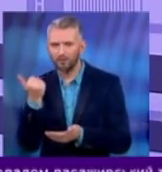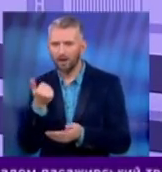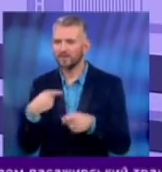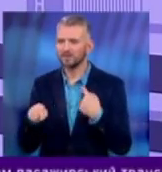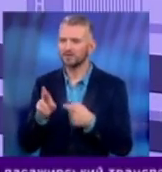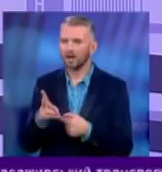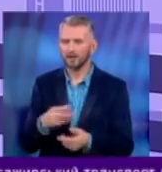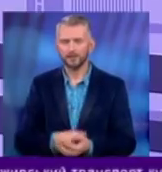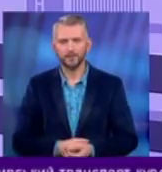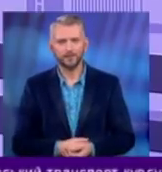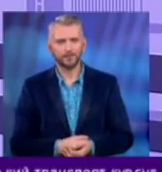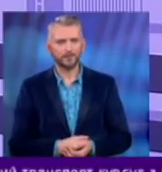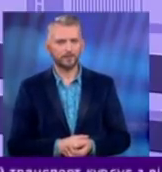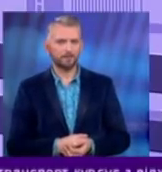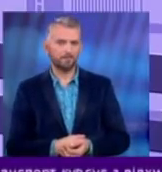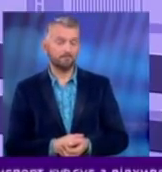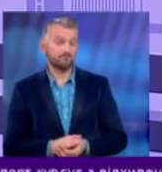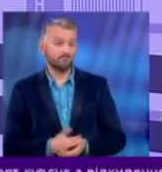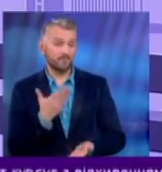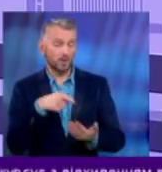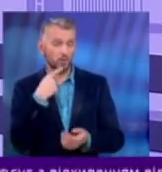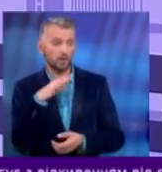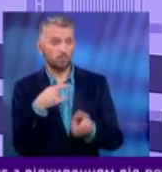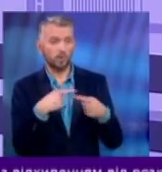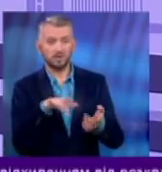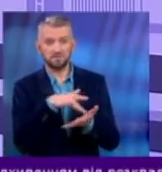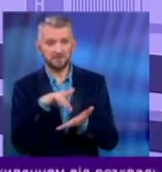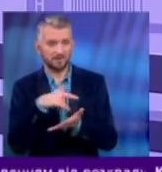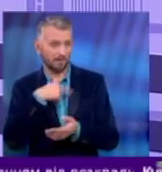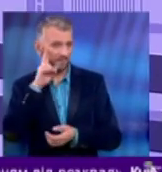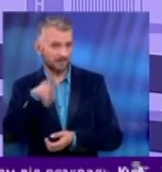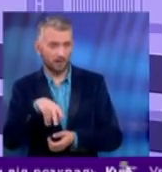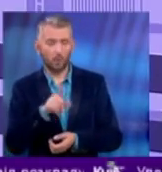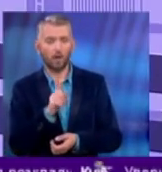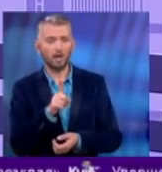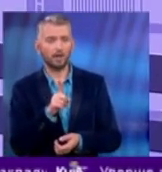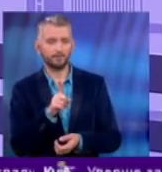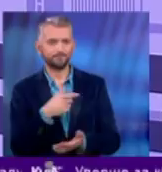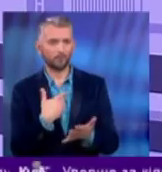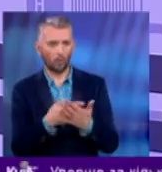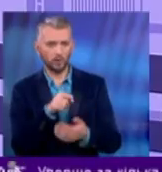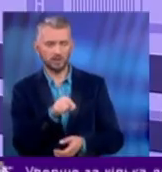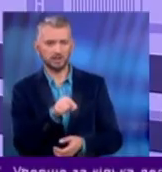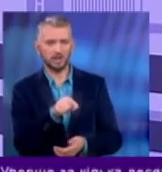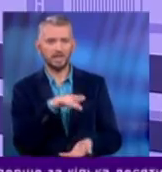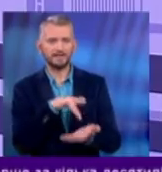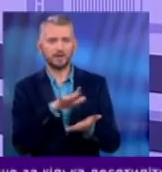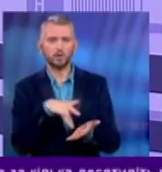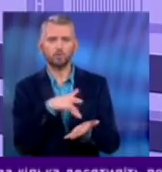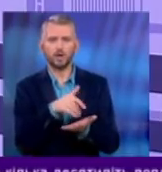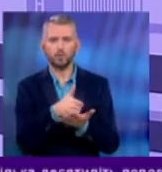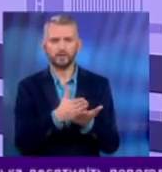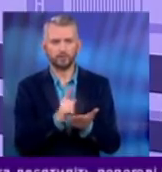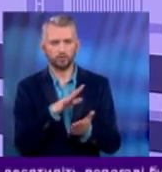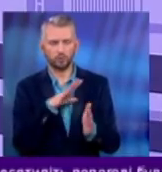відрізняються? Ну, якщо казати про інші міста, я не знаю, але от... Це центр комунального сервісу, що